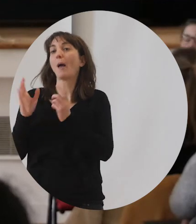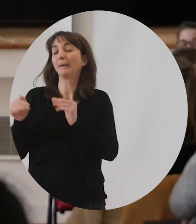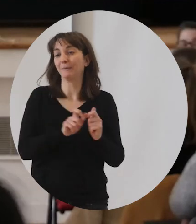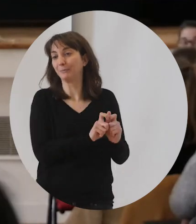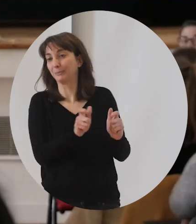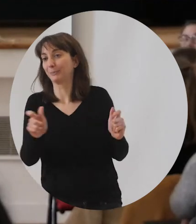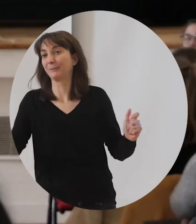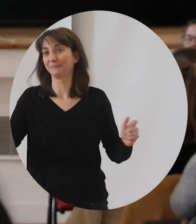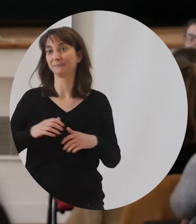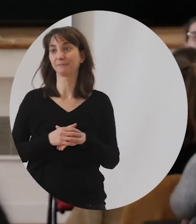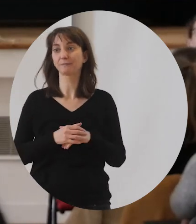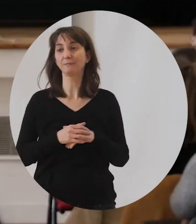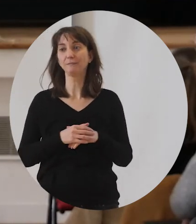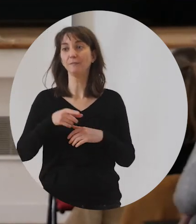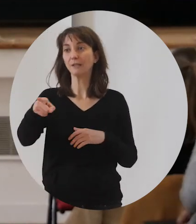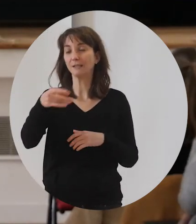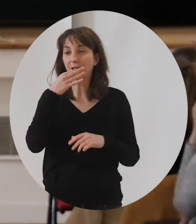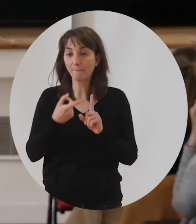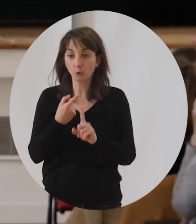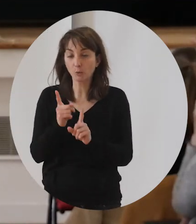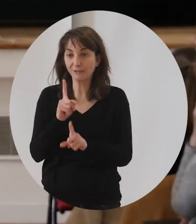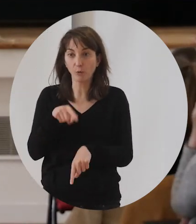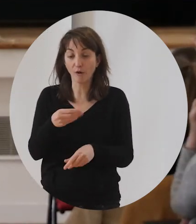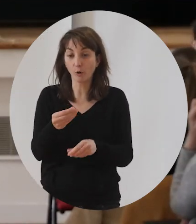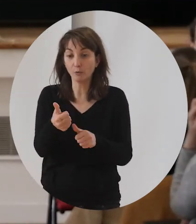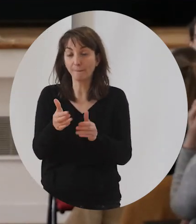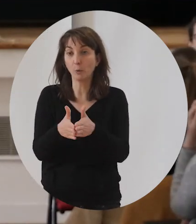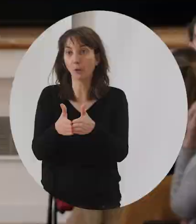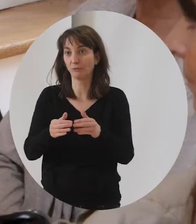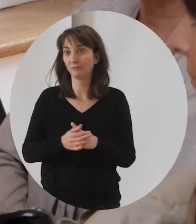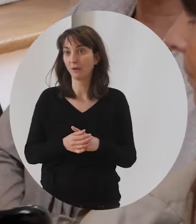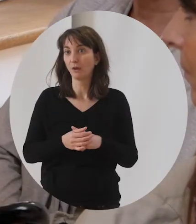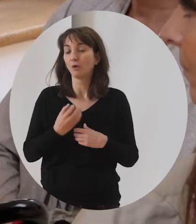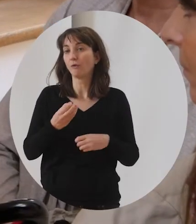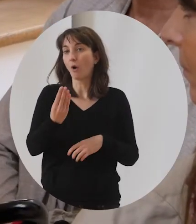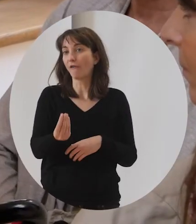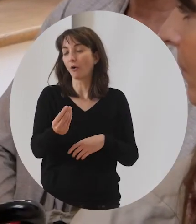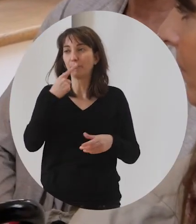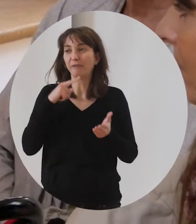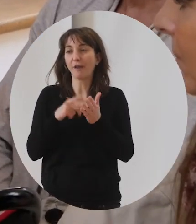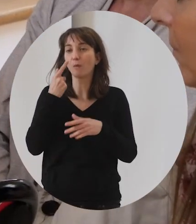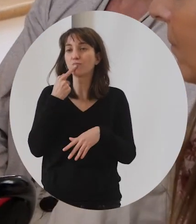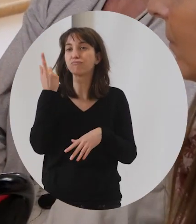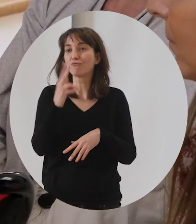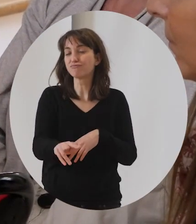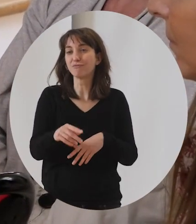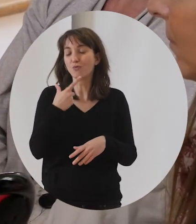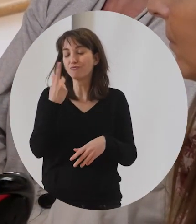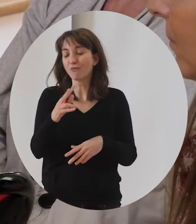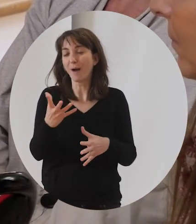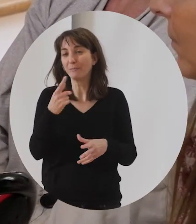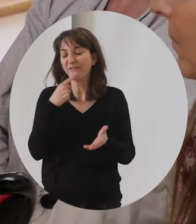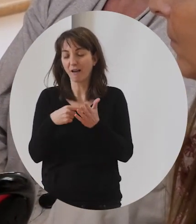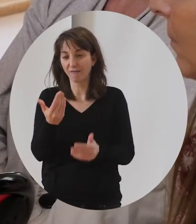Et je voulais rajouter aussi, l'important c'est de demander à l'enfant, parce que souvent l'enfant il est capable de dire cet environnement-là me convient pas, c'est